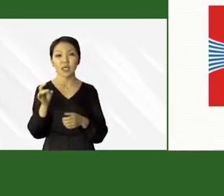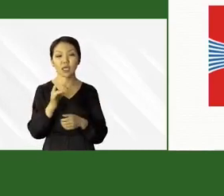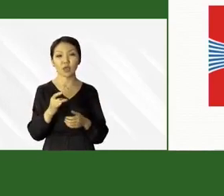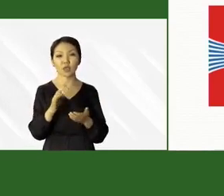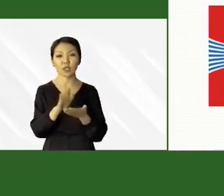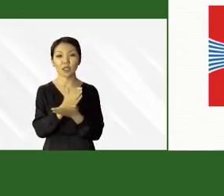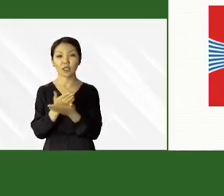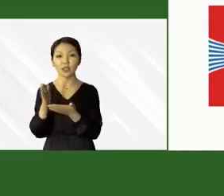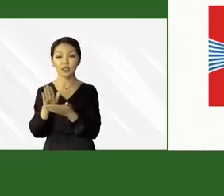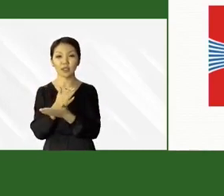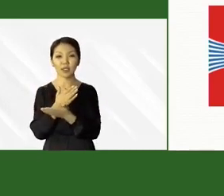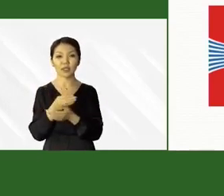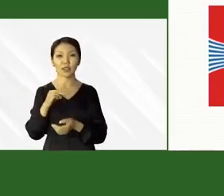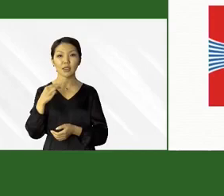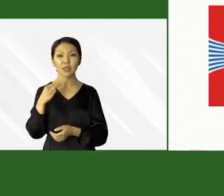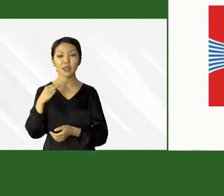подразделяется Талаская область?